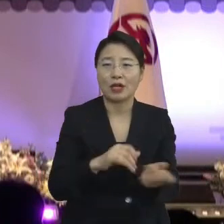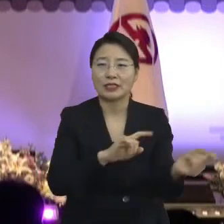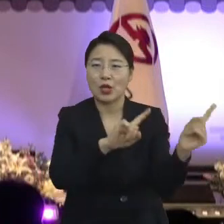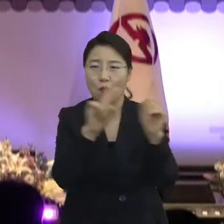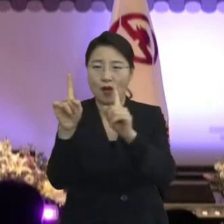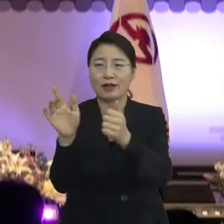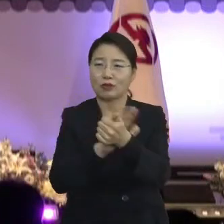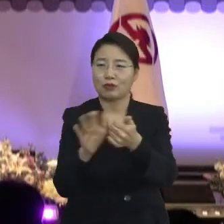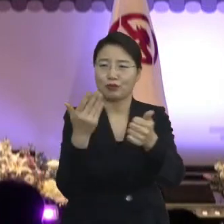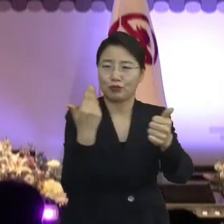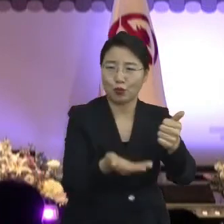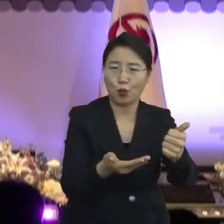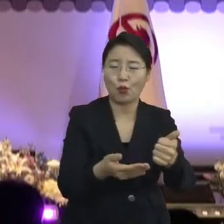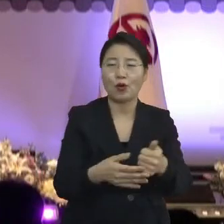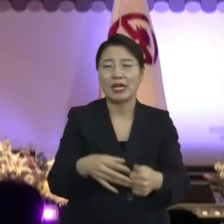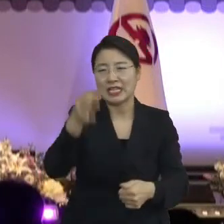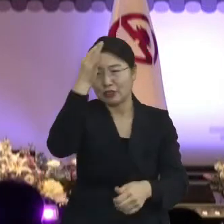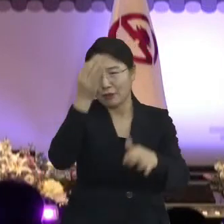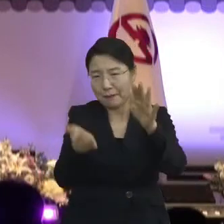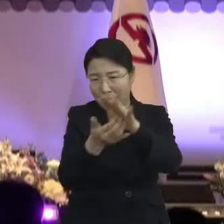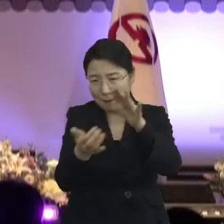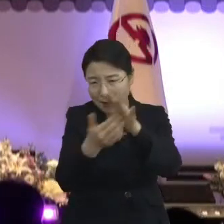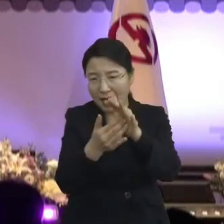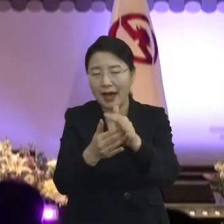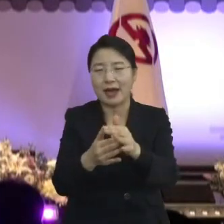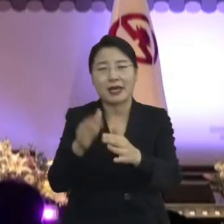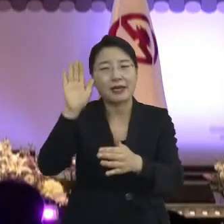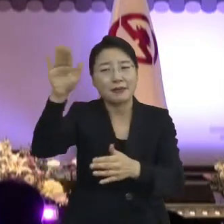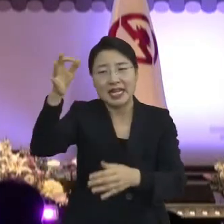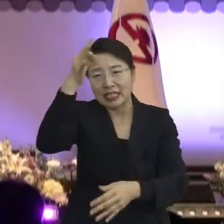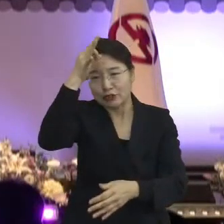제공으로 첨단 미래 기술을 생활화하겠습니다.